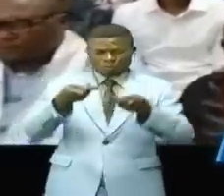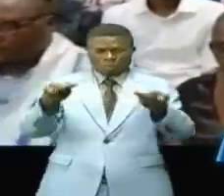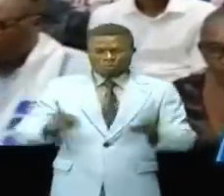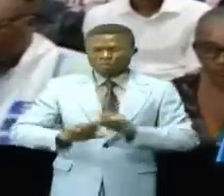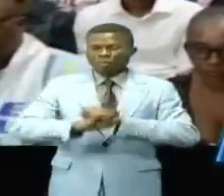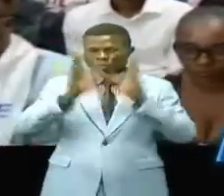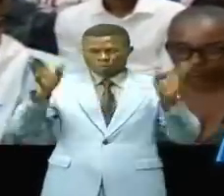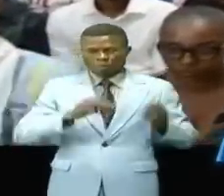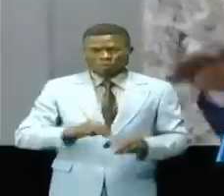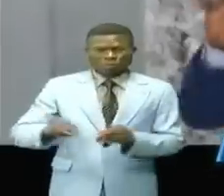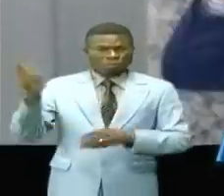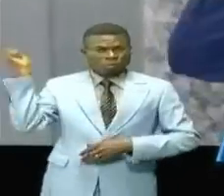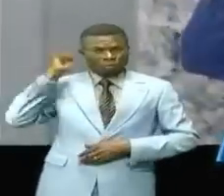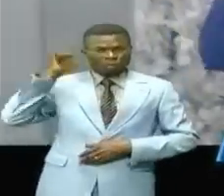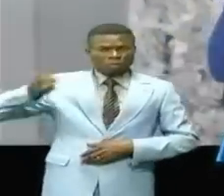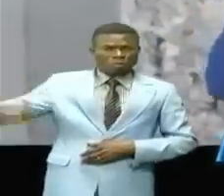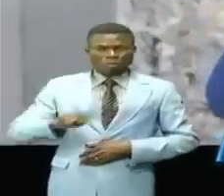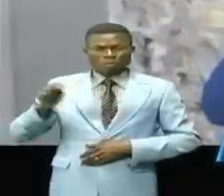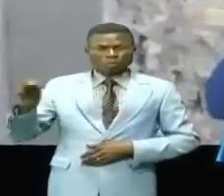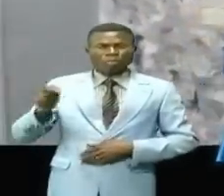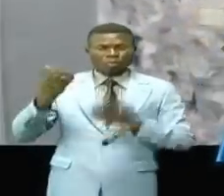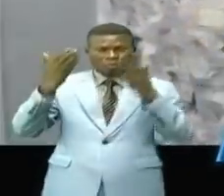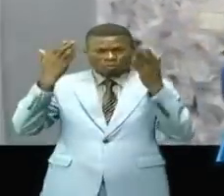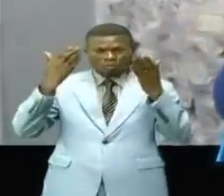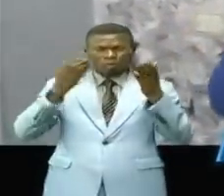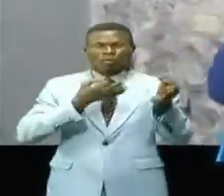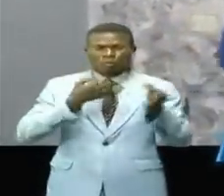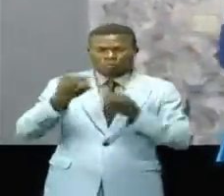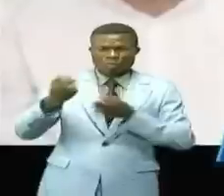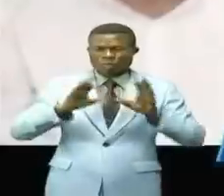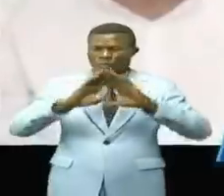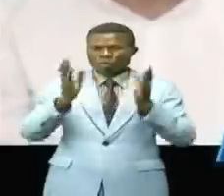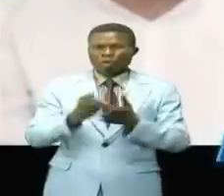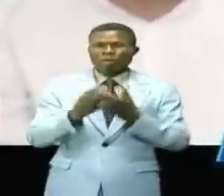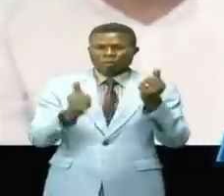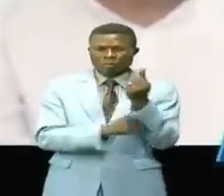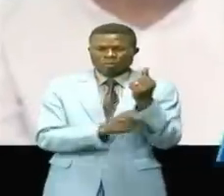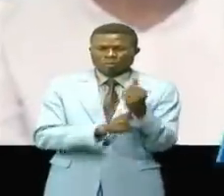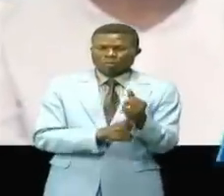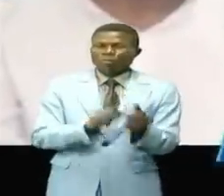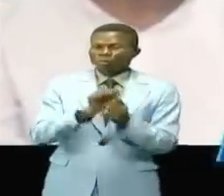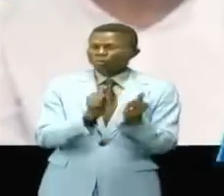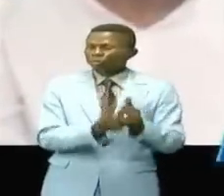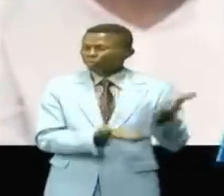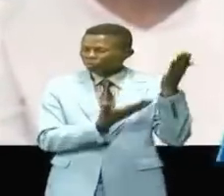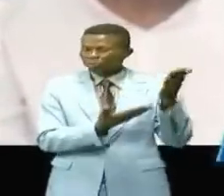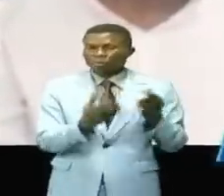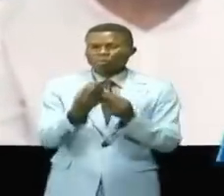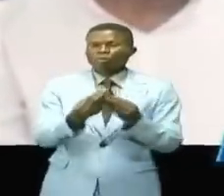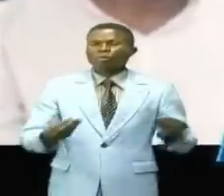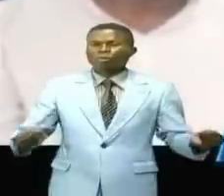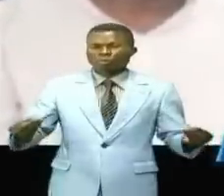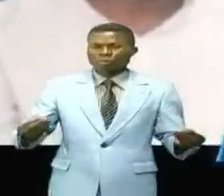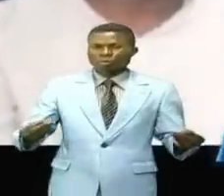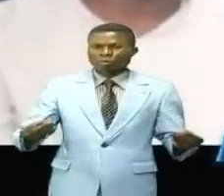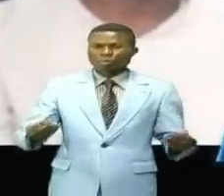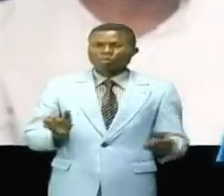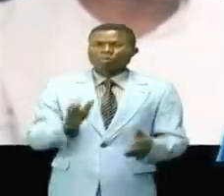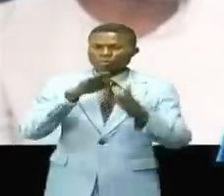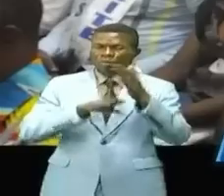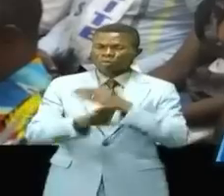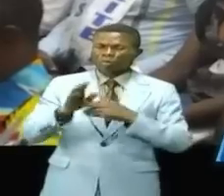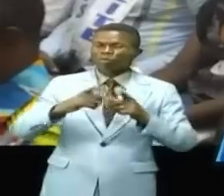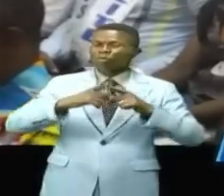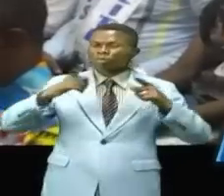et méthodique, le professeur Jean-Dédier Miningou a présenté à l'assistance les enjeux et les pistes des solutions pour une intégration